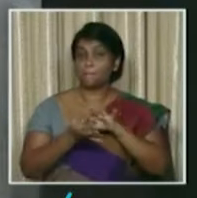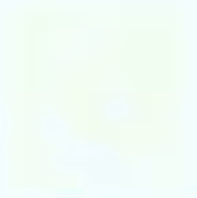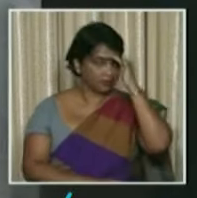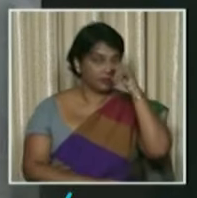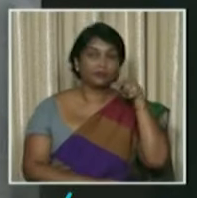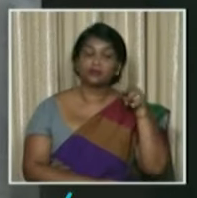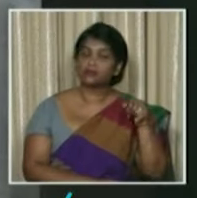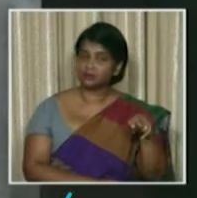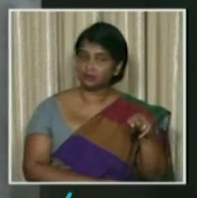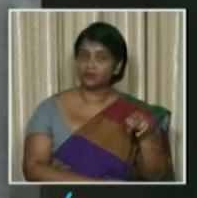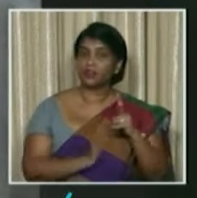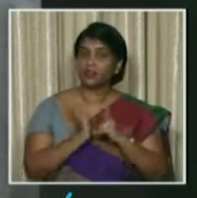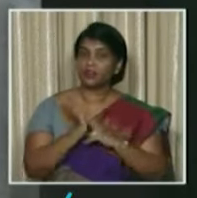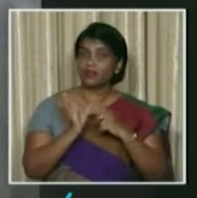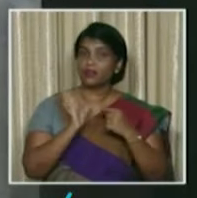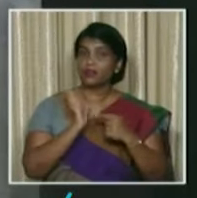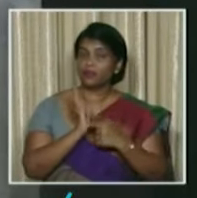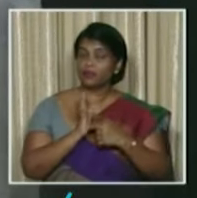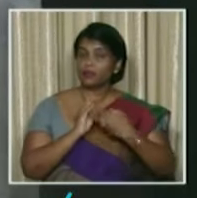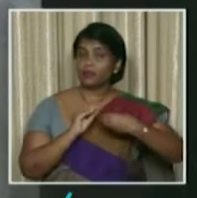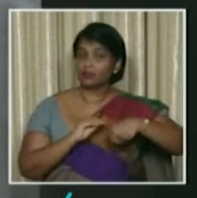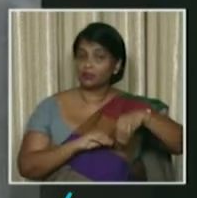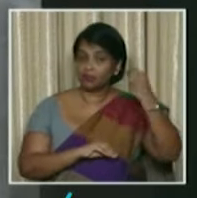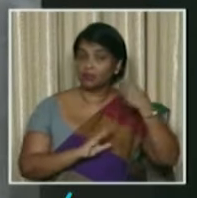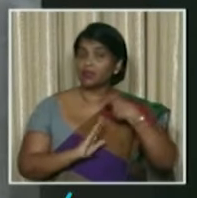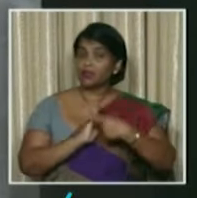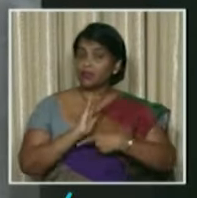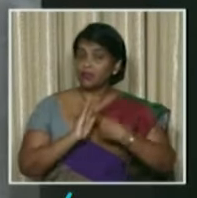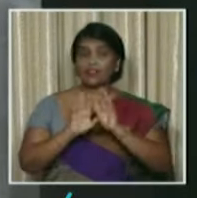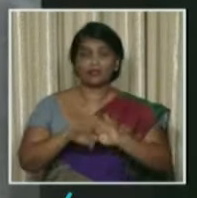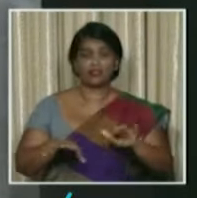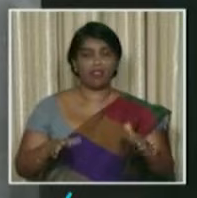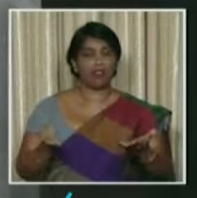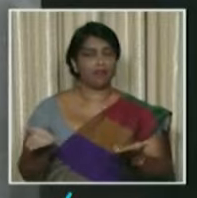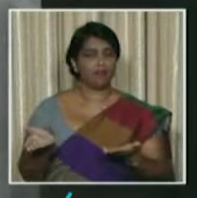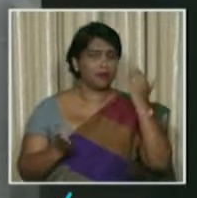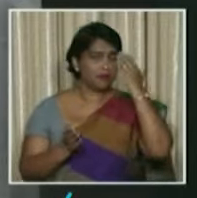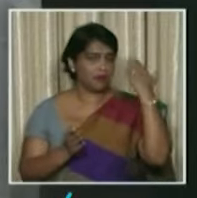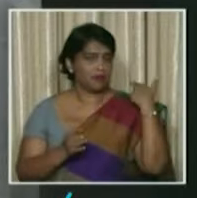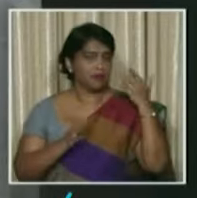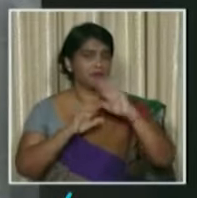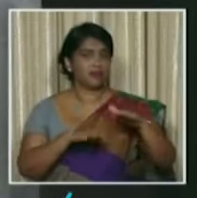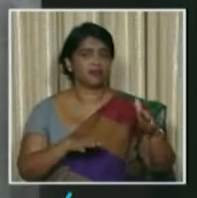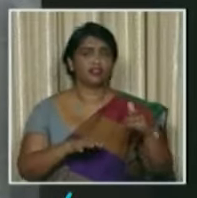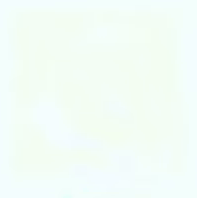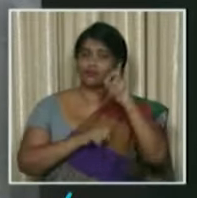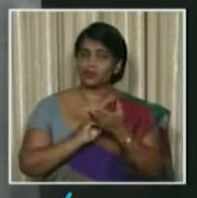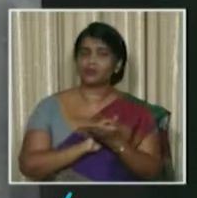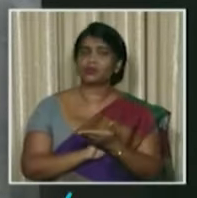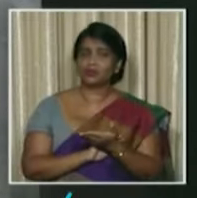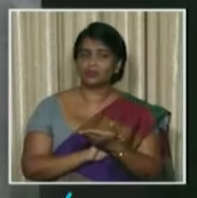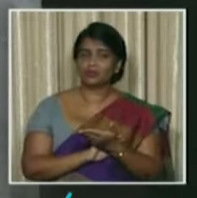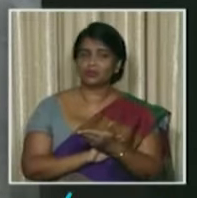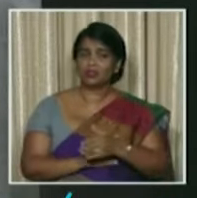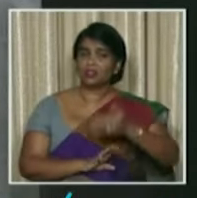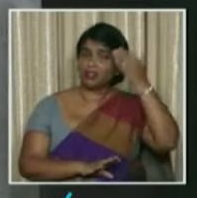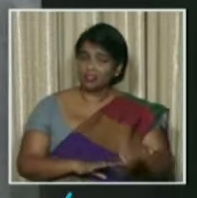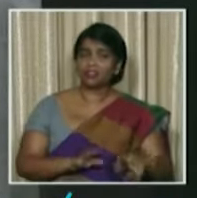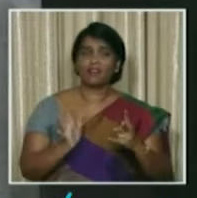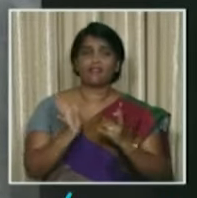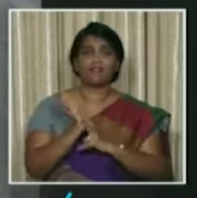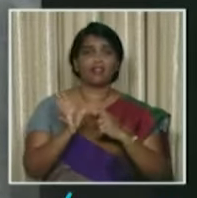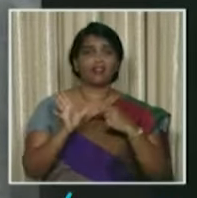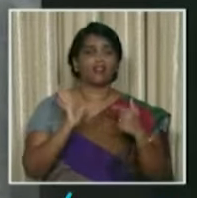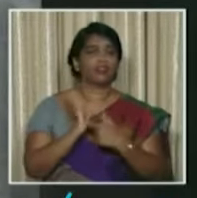කියලා. වැට් එක වැඩි කිරීම බලපාන්නේ අපේ රටේ දරු පරපුරට, මව් පරපුරට, පුරවැසි පරපුරට. මරණයටත් වැට් එක